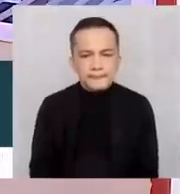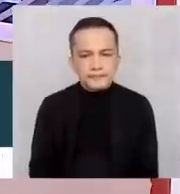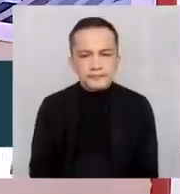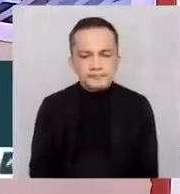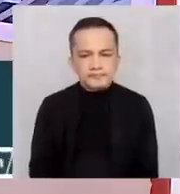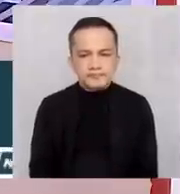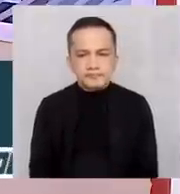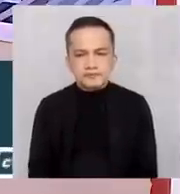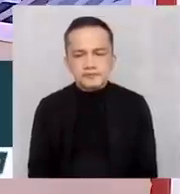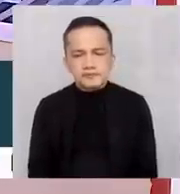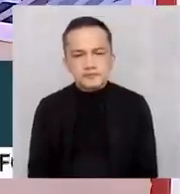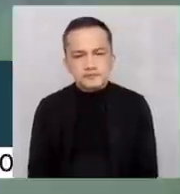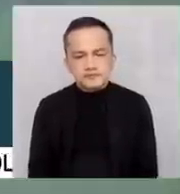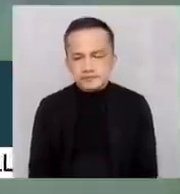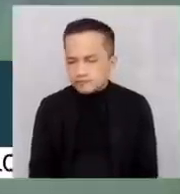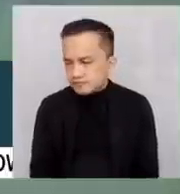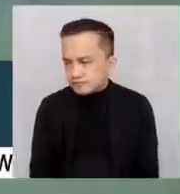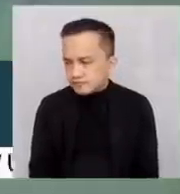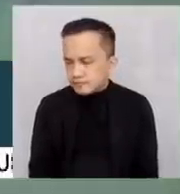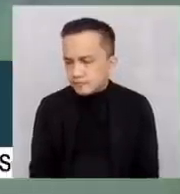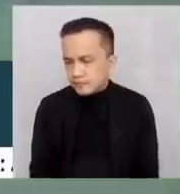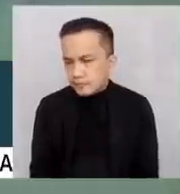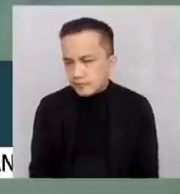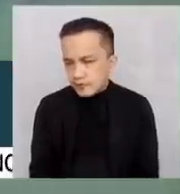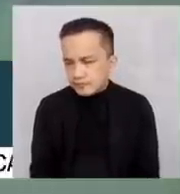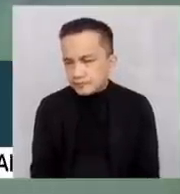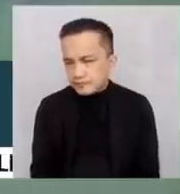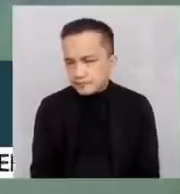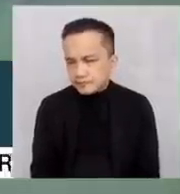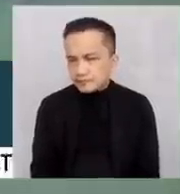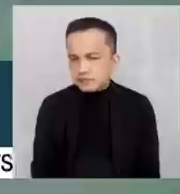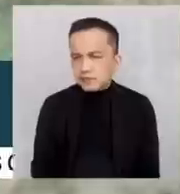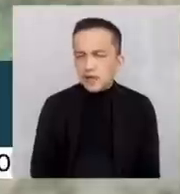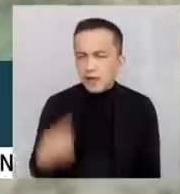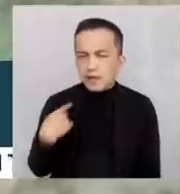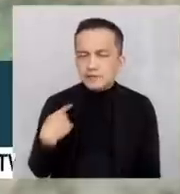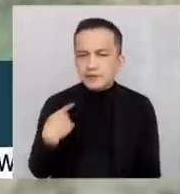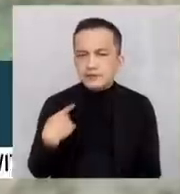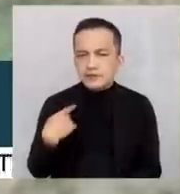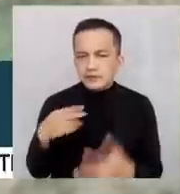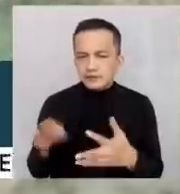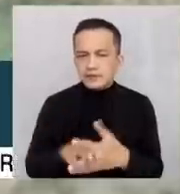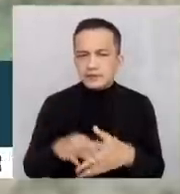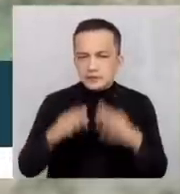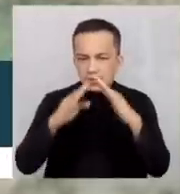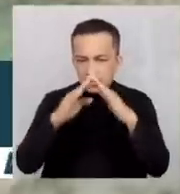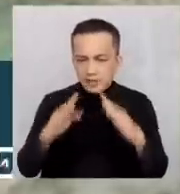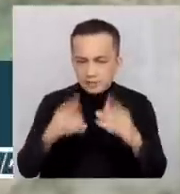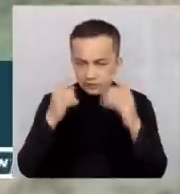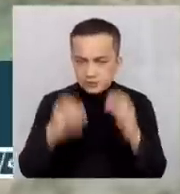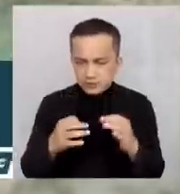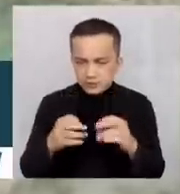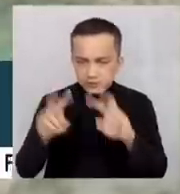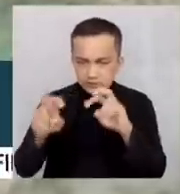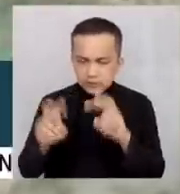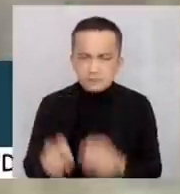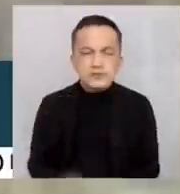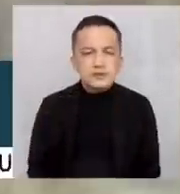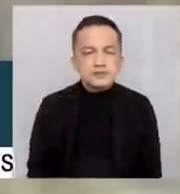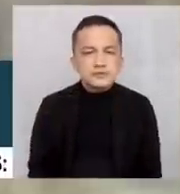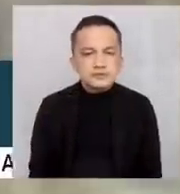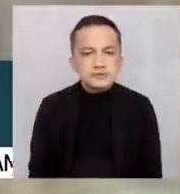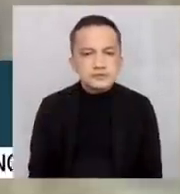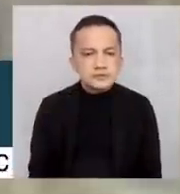Well, we have filed yung House resolution to investigate this matter. So nakalagay din natin, this